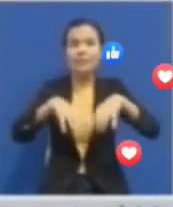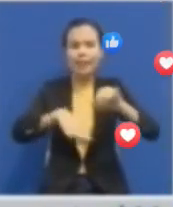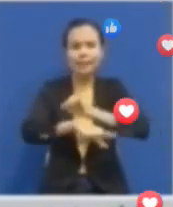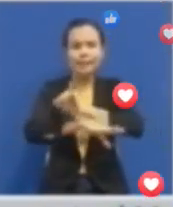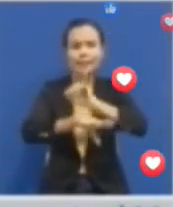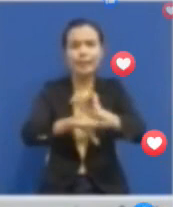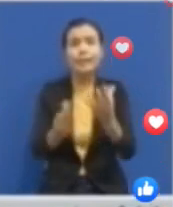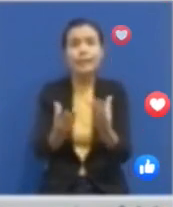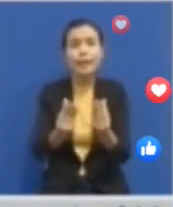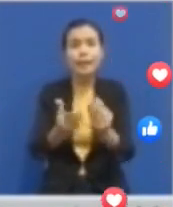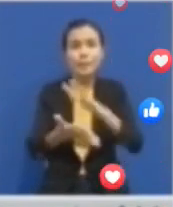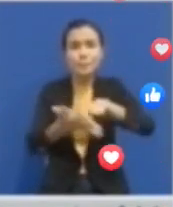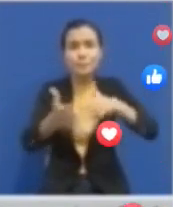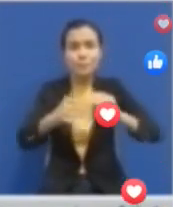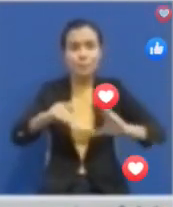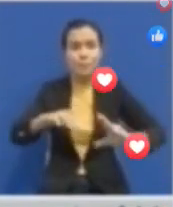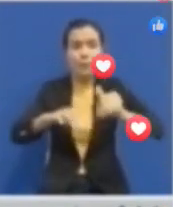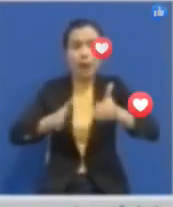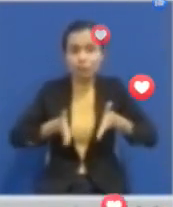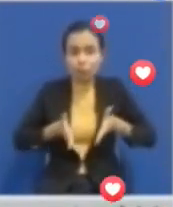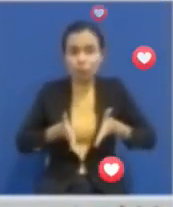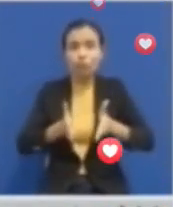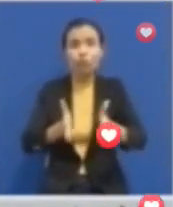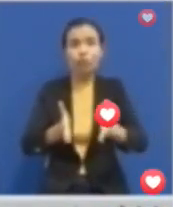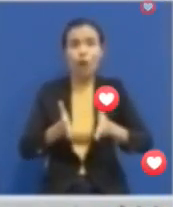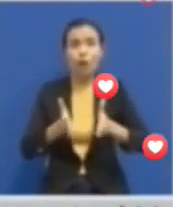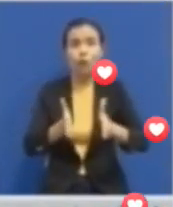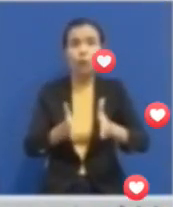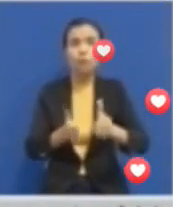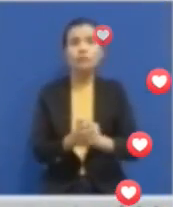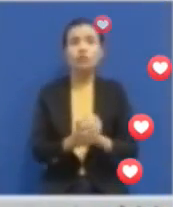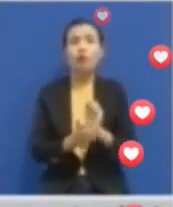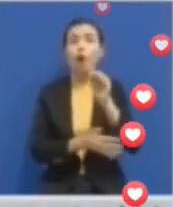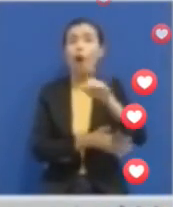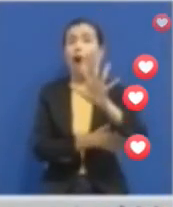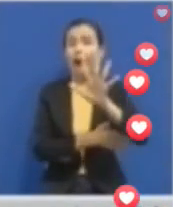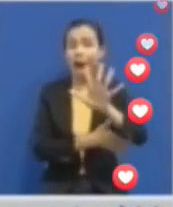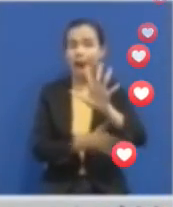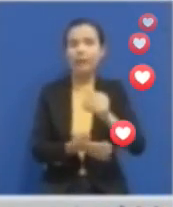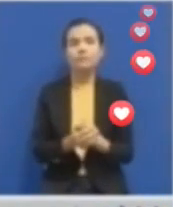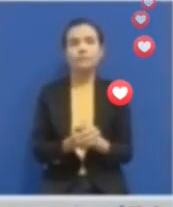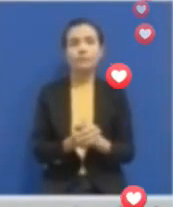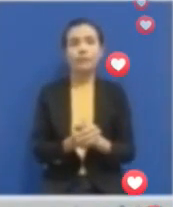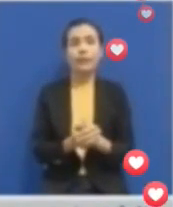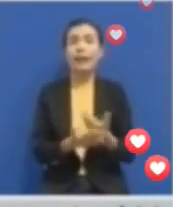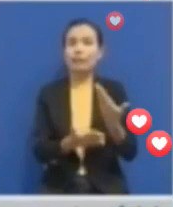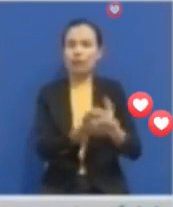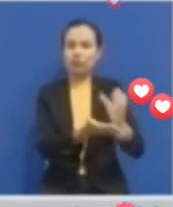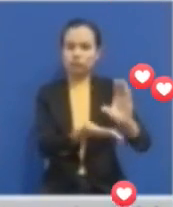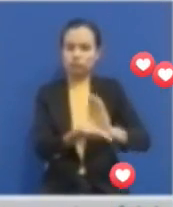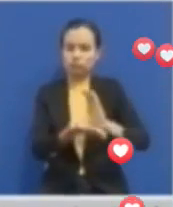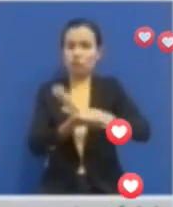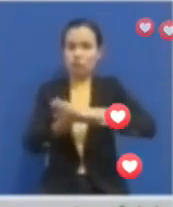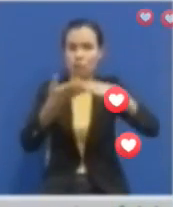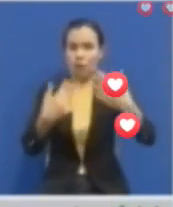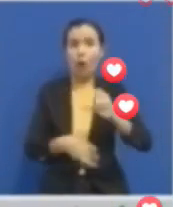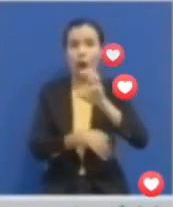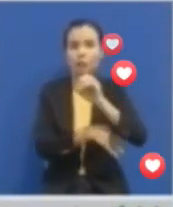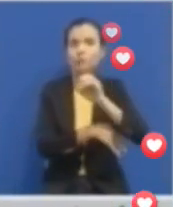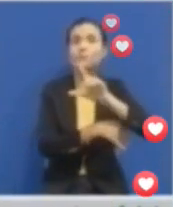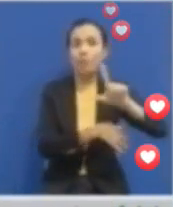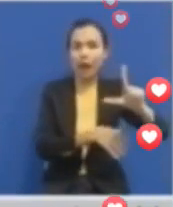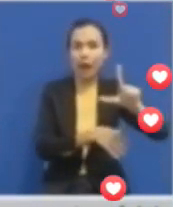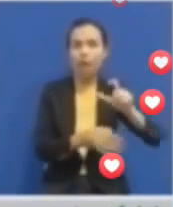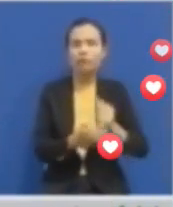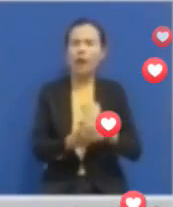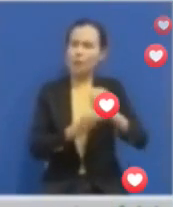ตามผังเมืองถนนสายขอ5นะคะงบประมาณเนี่ยสร้างเสร็จแล้วใช้งบประมาณ50ล้านบาท